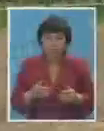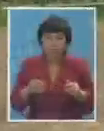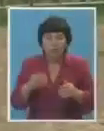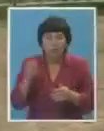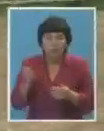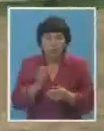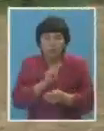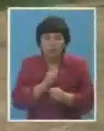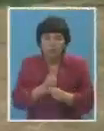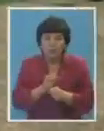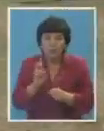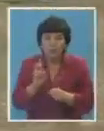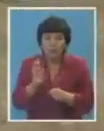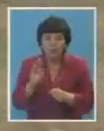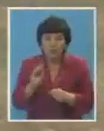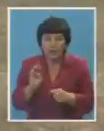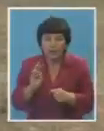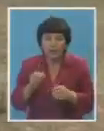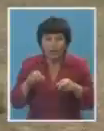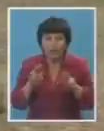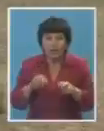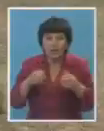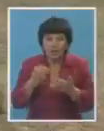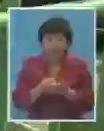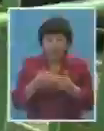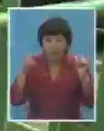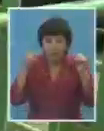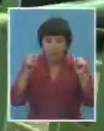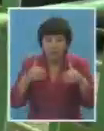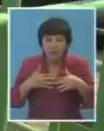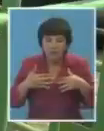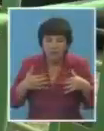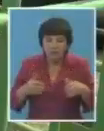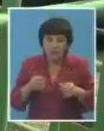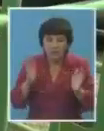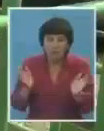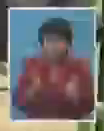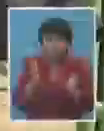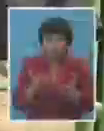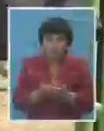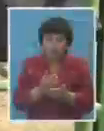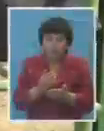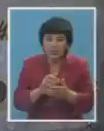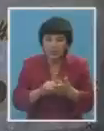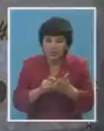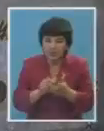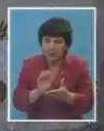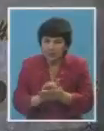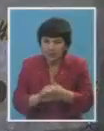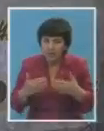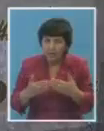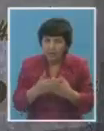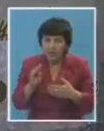Шаруасын дөңгелетіп отырған Бекболат Жағыпаров сала мамандарына асыл тұқымды сиырлармен қатар ветеринарлық және малды қолдан ұрықтандыру бекеттерімен таныстырды. Жаңа